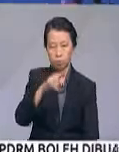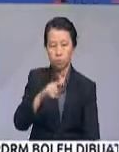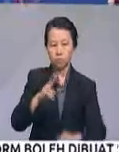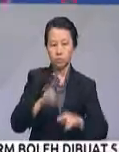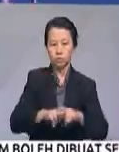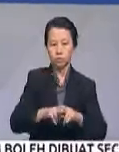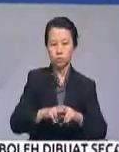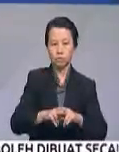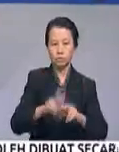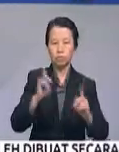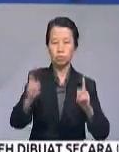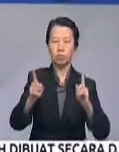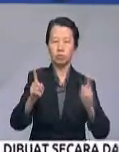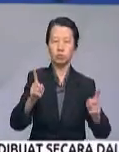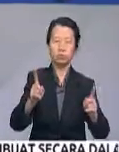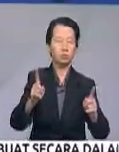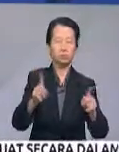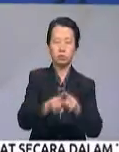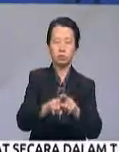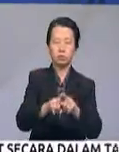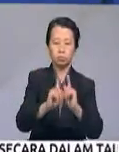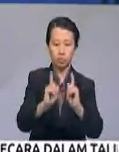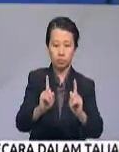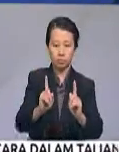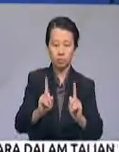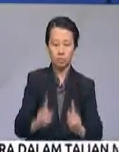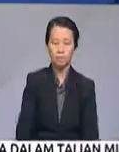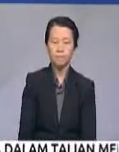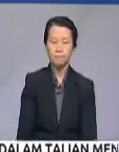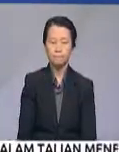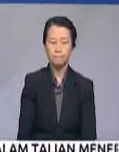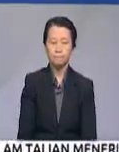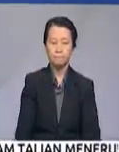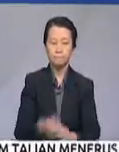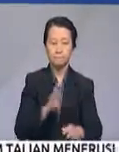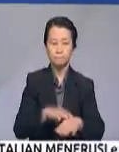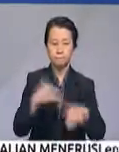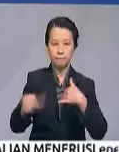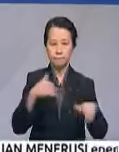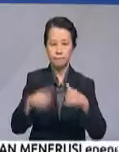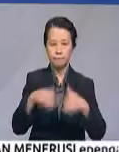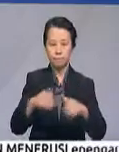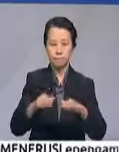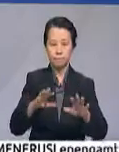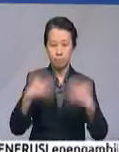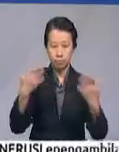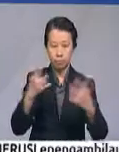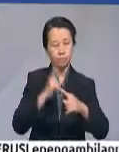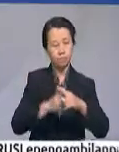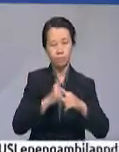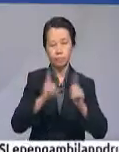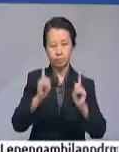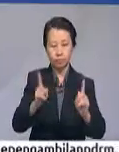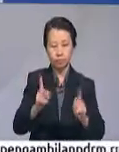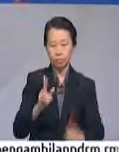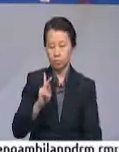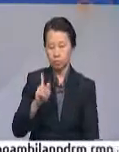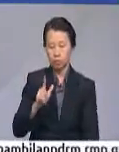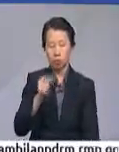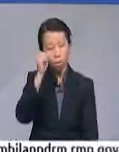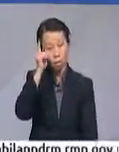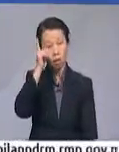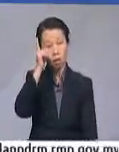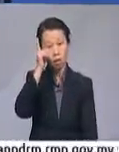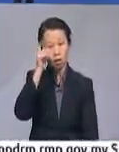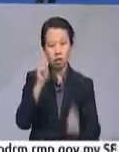kedudukan 1-1. Ketika perlawanan seakan berkesudahan seri satu sama, Kuala Lumpur mengejutkan